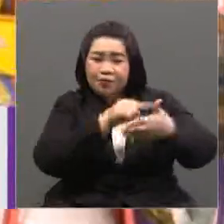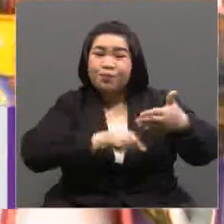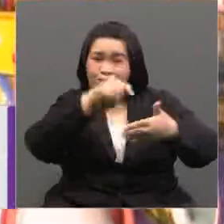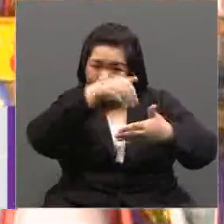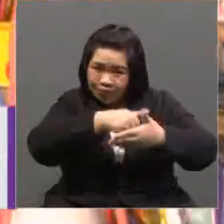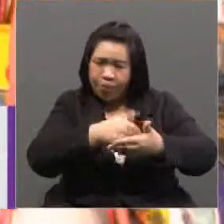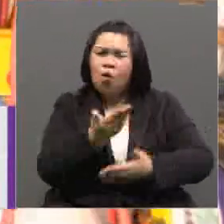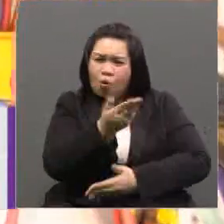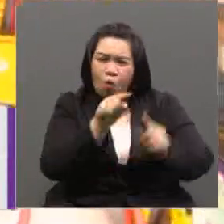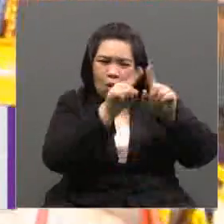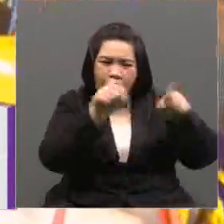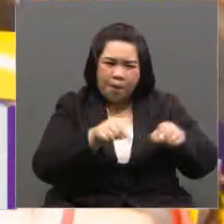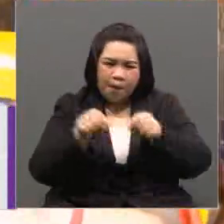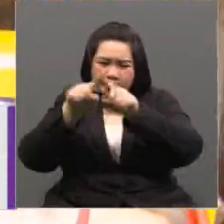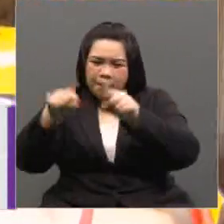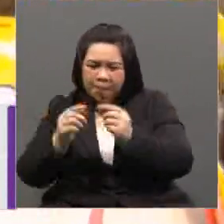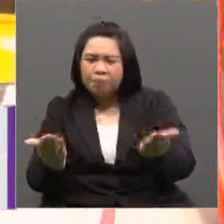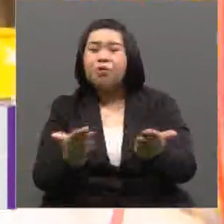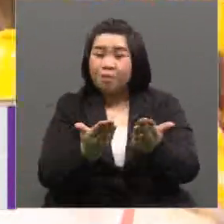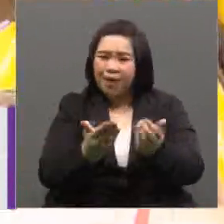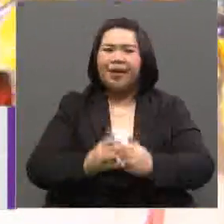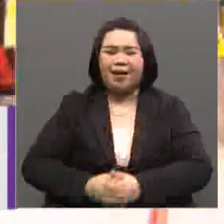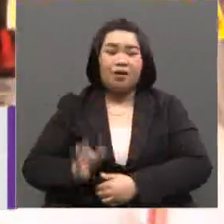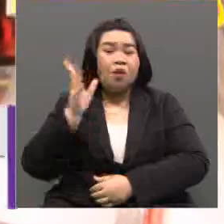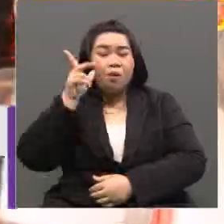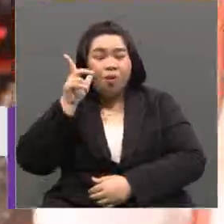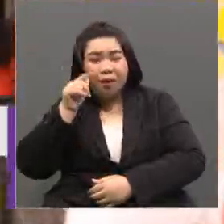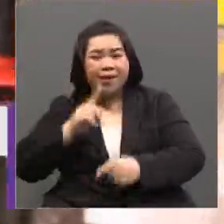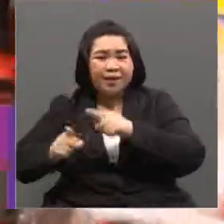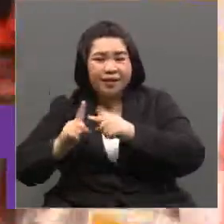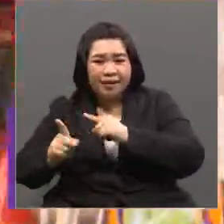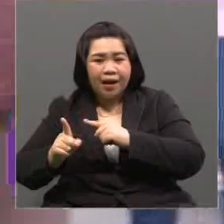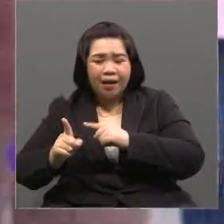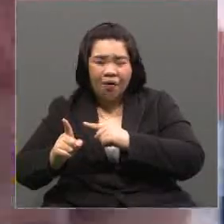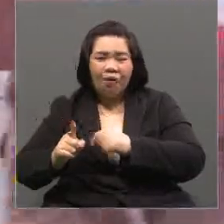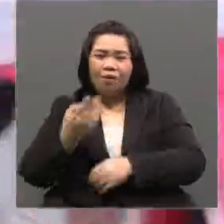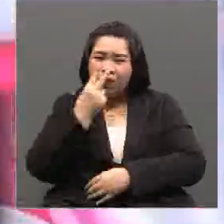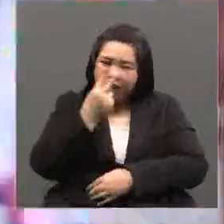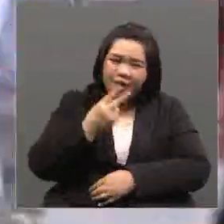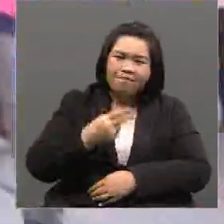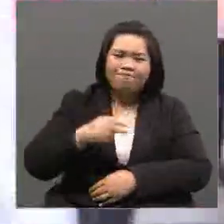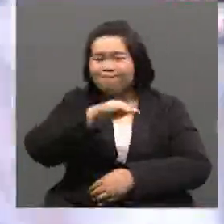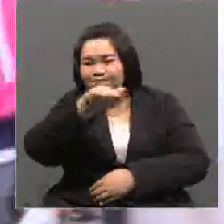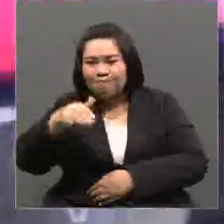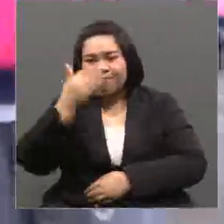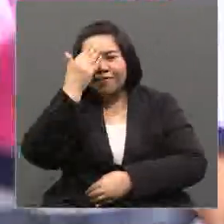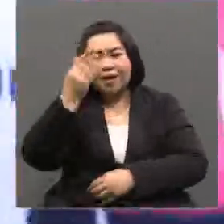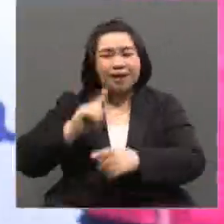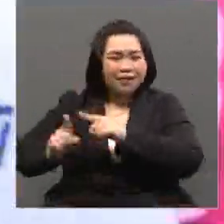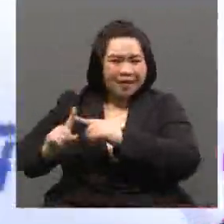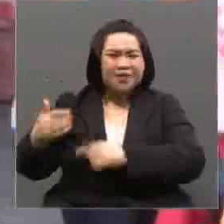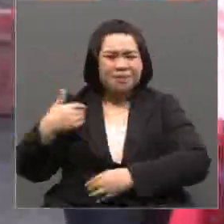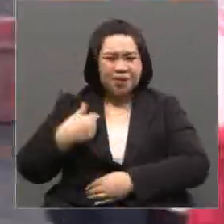เขตแล้วก็พรรคตัวแบบแรงสไลด์ค่ะก็มีพ่อค้าแม่ค้าประชาชนที่มาจับจ่ายซื้อของเข้ามาทักทายตลอดเส้นทางทีเดียว